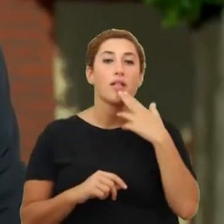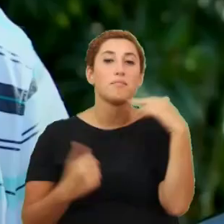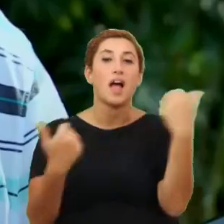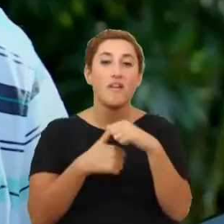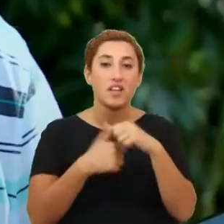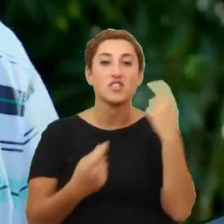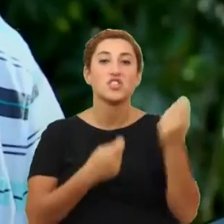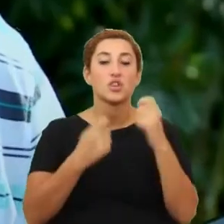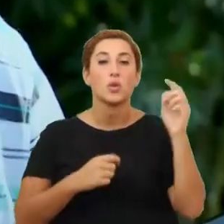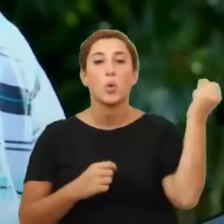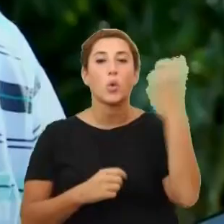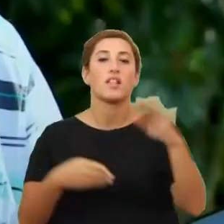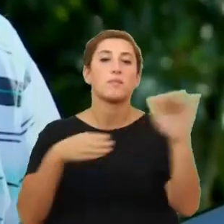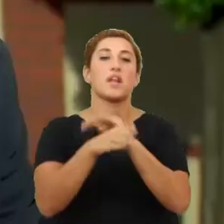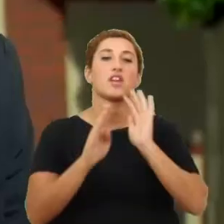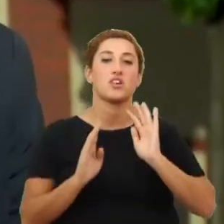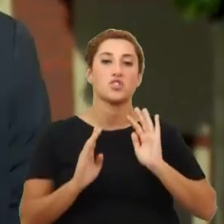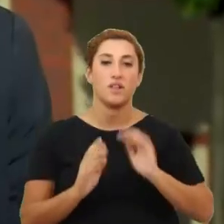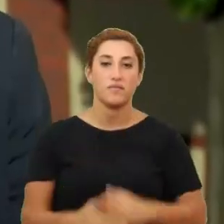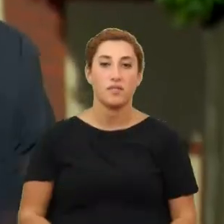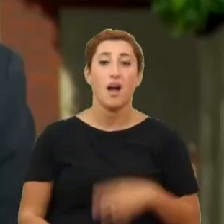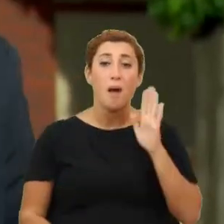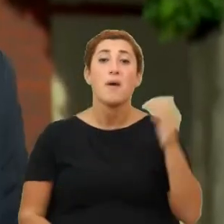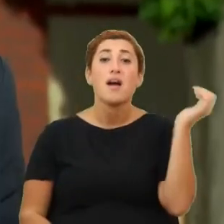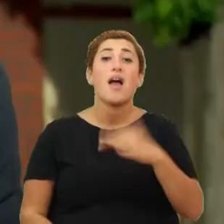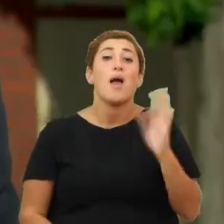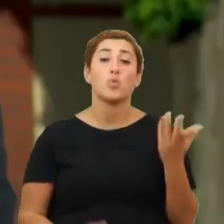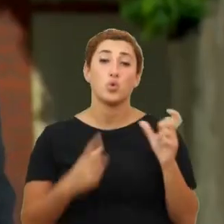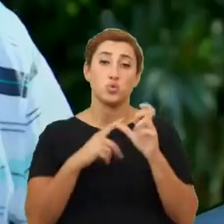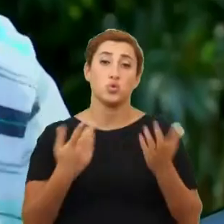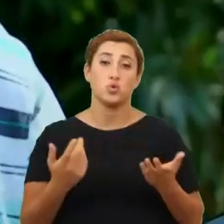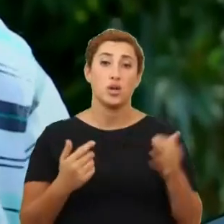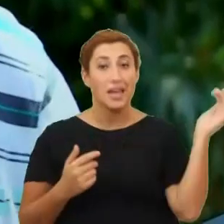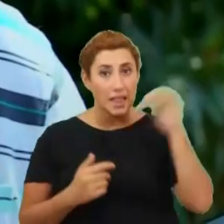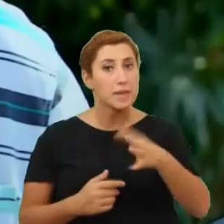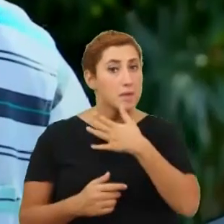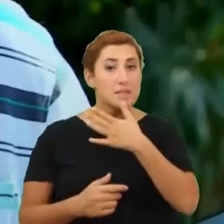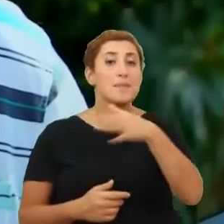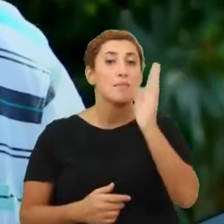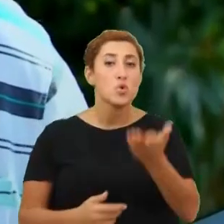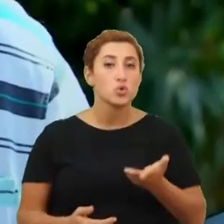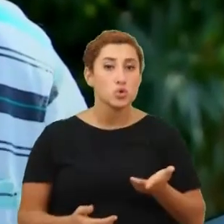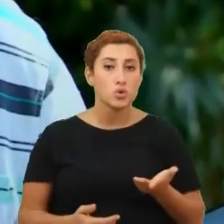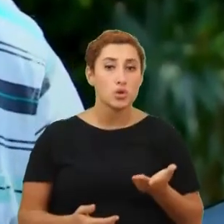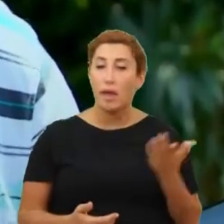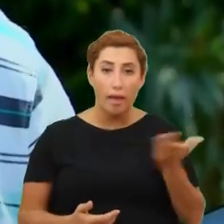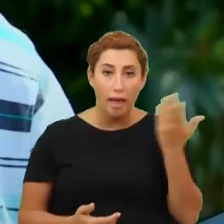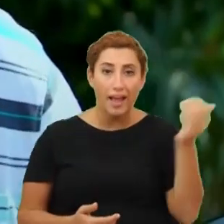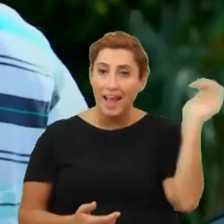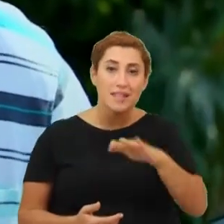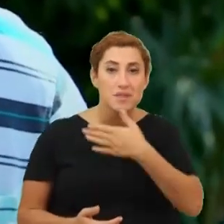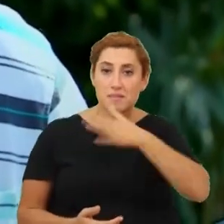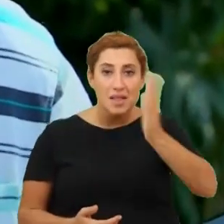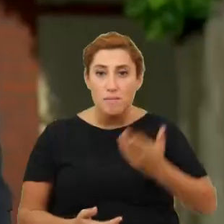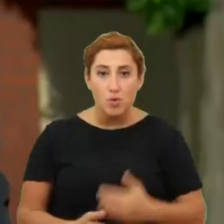evleneceğim. Şirketin yönetimine katılacağım. Ama gelmiyorlar işte Şükrü. Getirmesini bilmiyorsun ki. He,